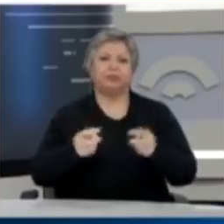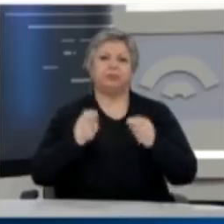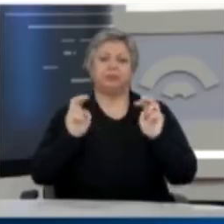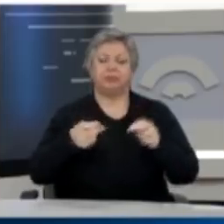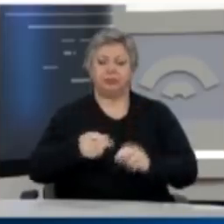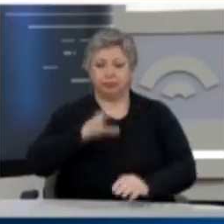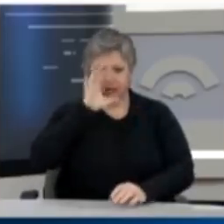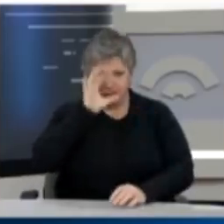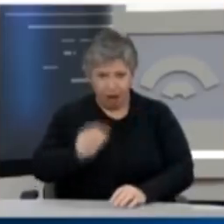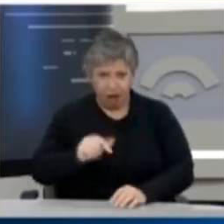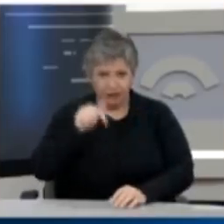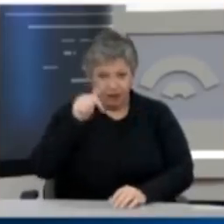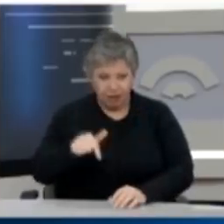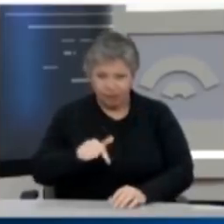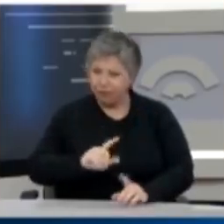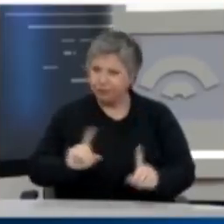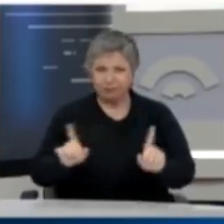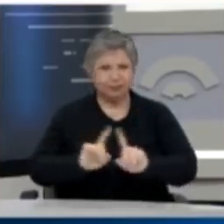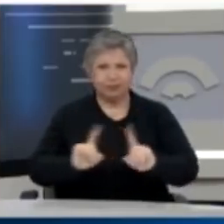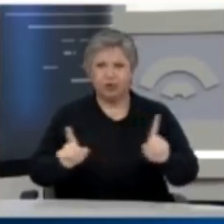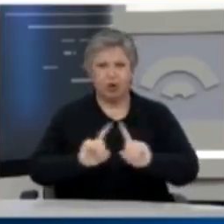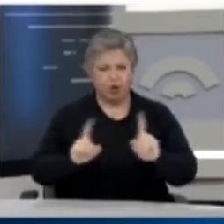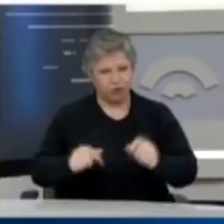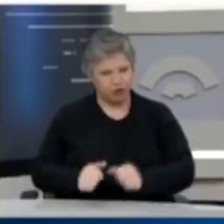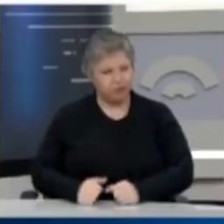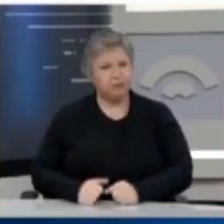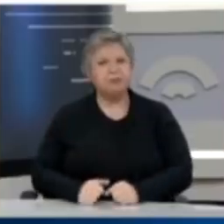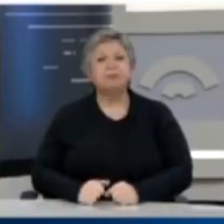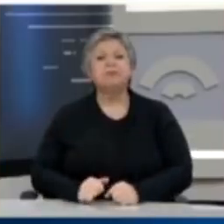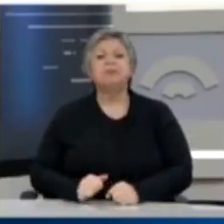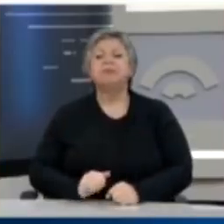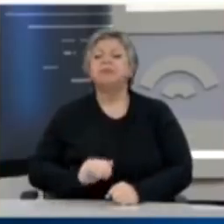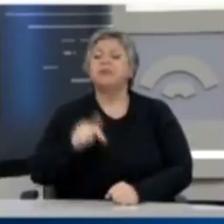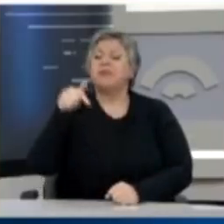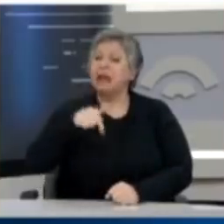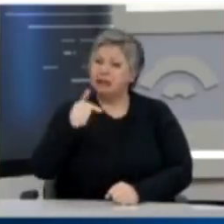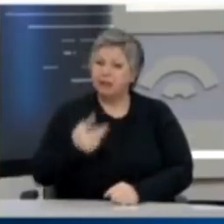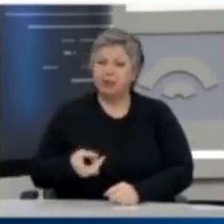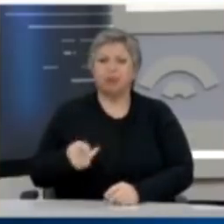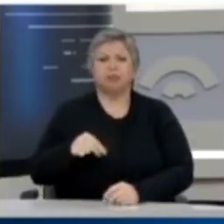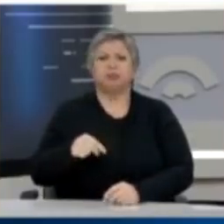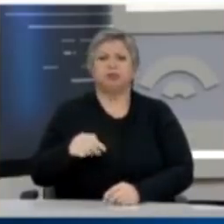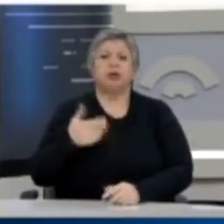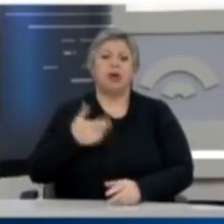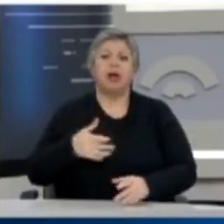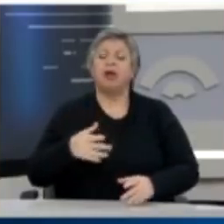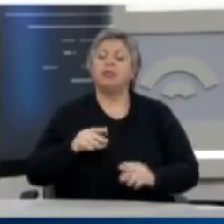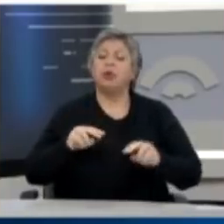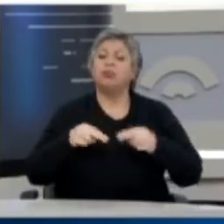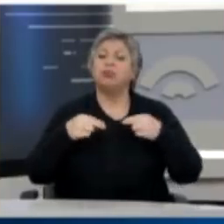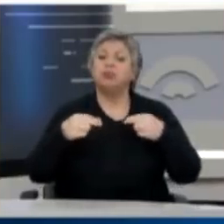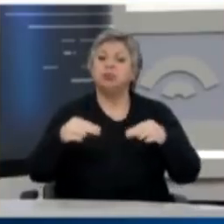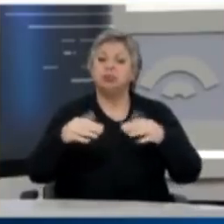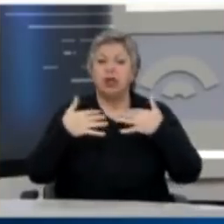την πραγματικότητα. Σήμερα που η συζήτηση αυτή φτάνει στην Ολομέλεια και ενώ ήδη